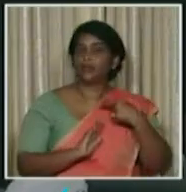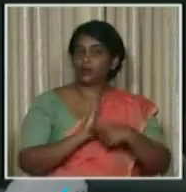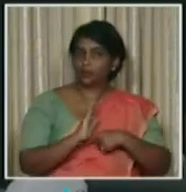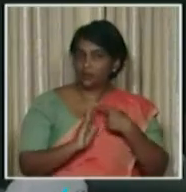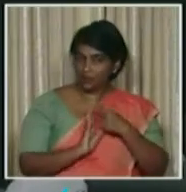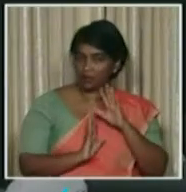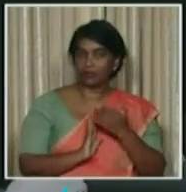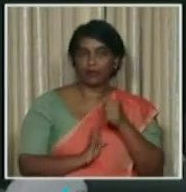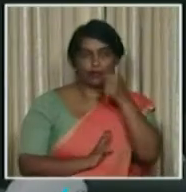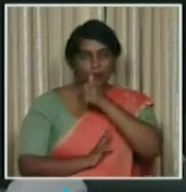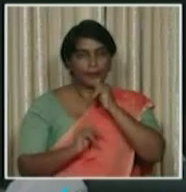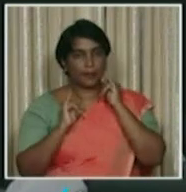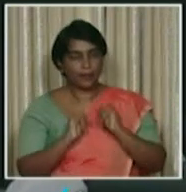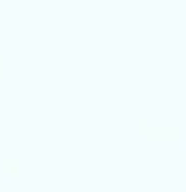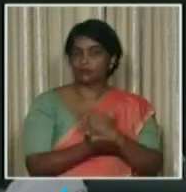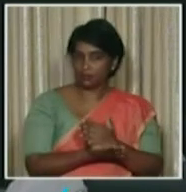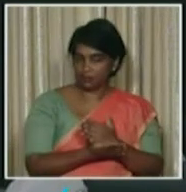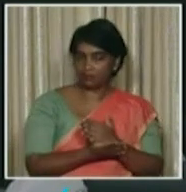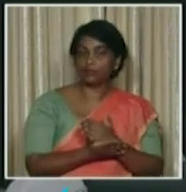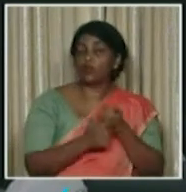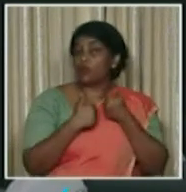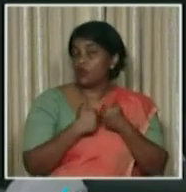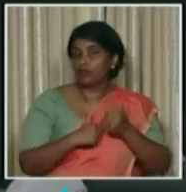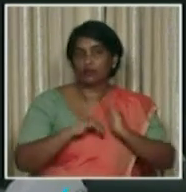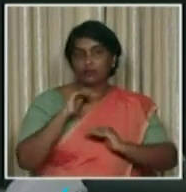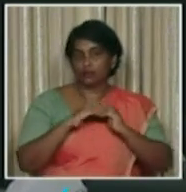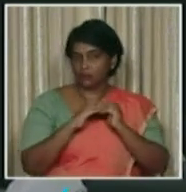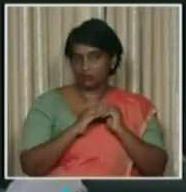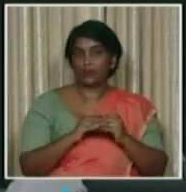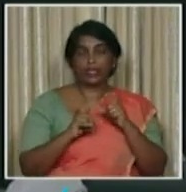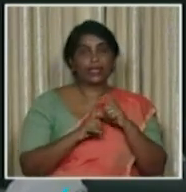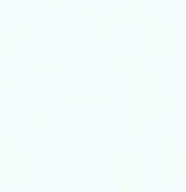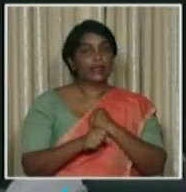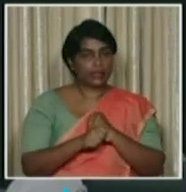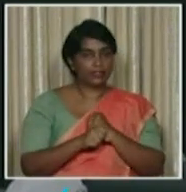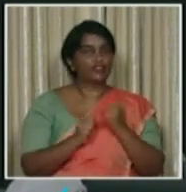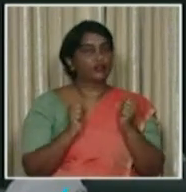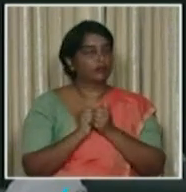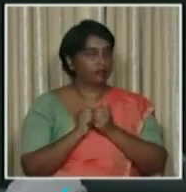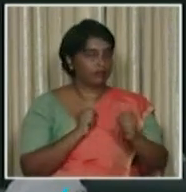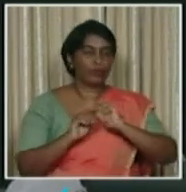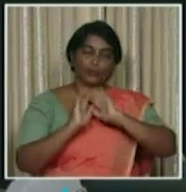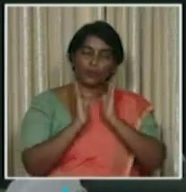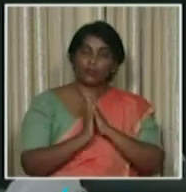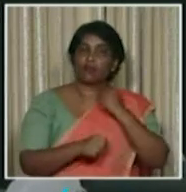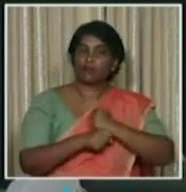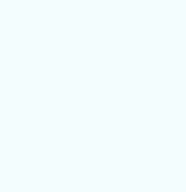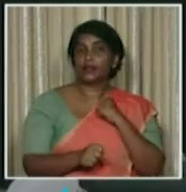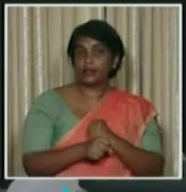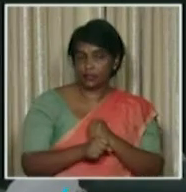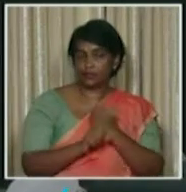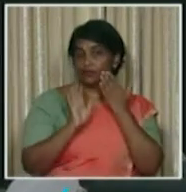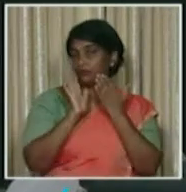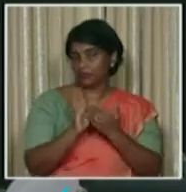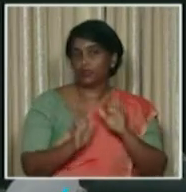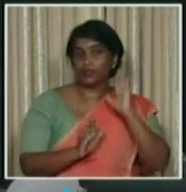සිදුවන වංචා හා දූෂණ වළක්වන්න තියෙන හොඳම ක්‍රමවේදය තමයි අපි ඩිජිටල් කරන එකට මේ සමස්ත රාජ්‍ය යාන්ත්‍රණය ඇතුළත් කිරීම.